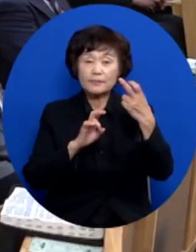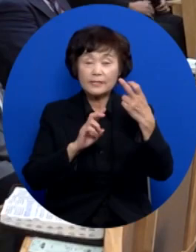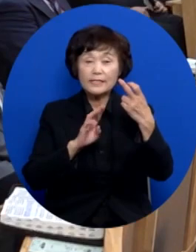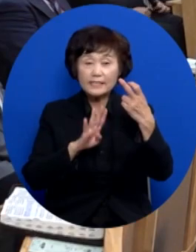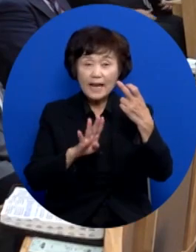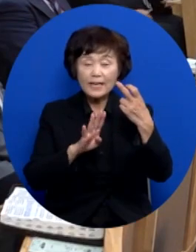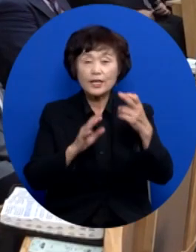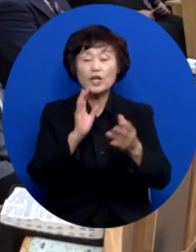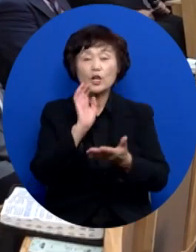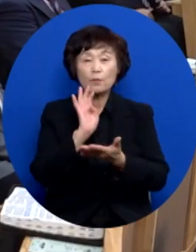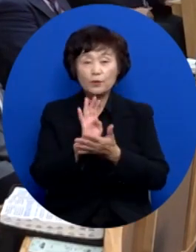개최할 예정입니다